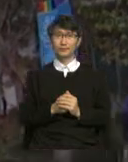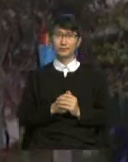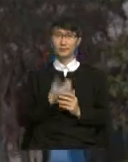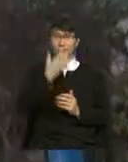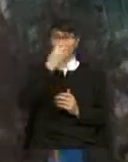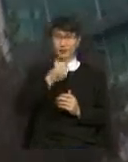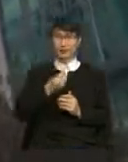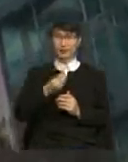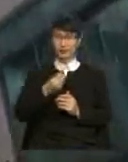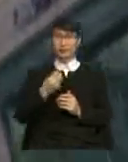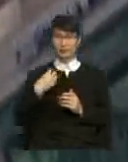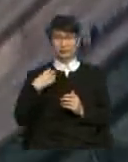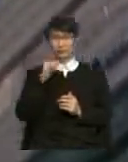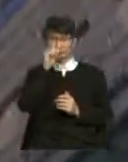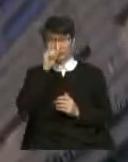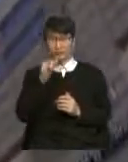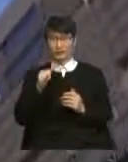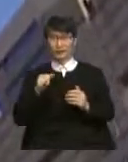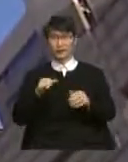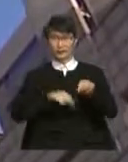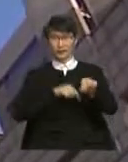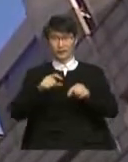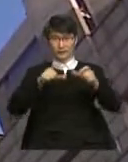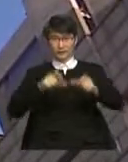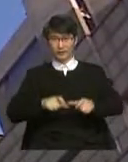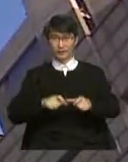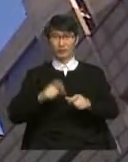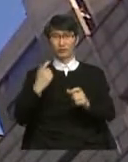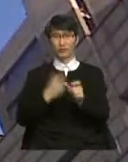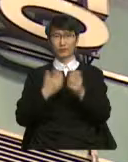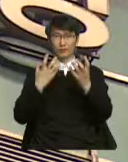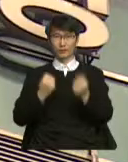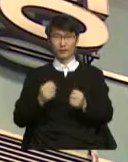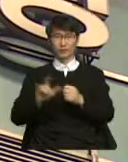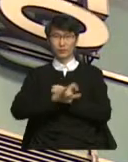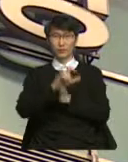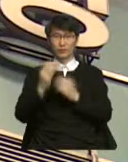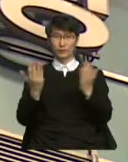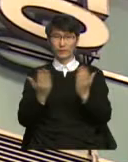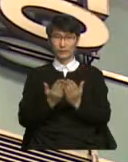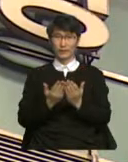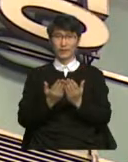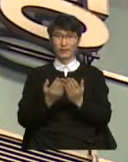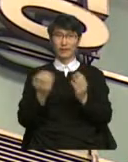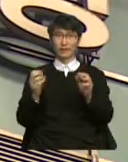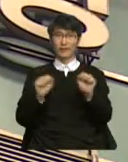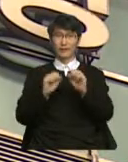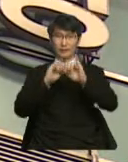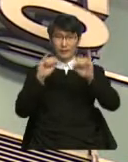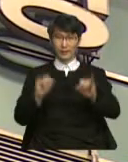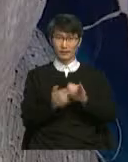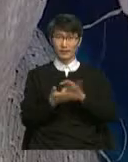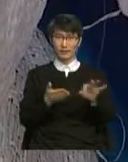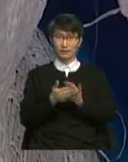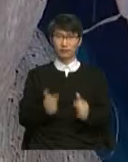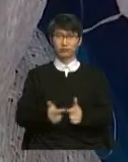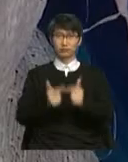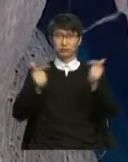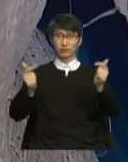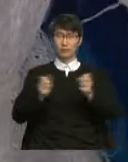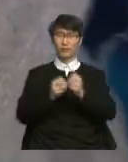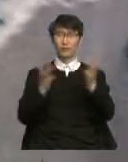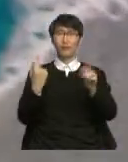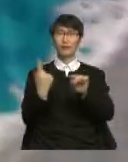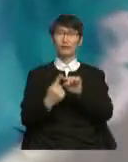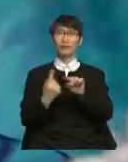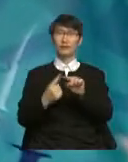쓰레기 수거를 책임지고 있는 지자체의 고민도 깊습니다. 코로나19와 맞물려 아이스팩 사용량이 폭발적으로 증가한